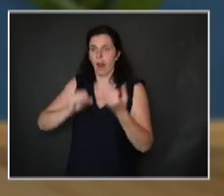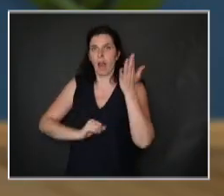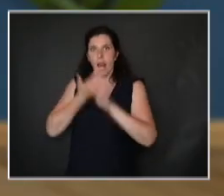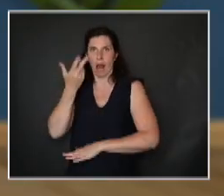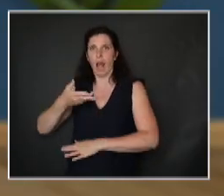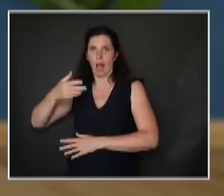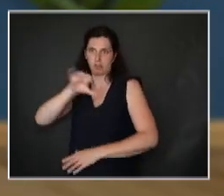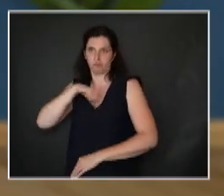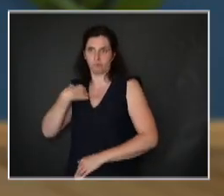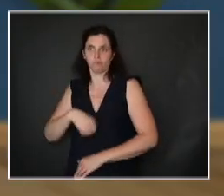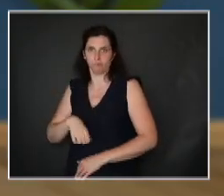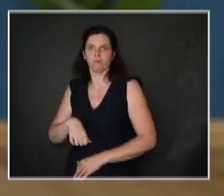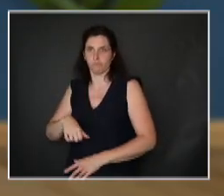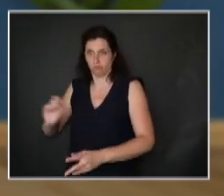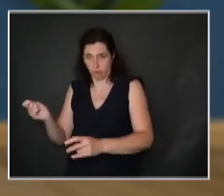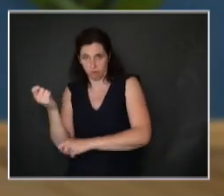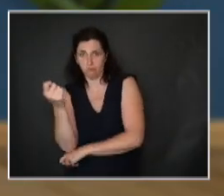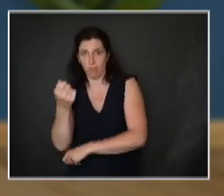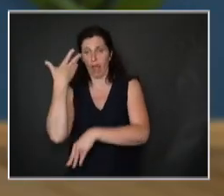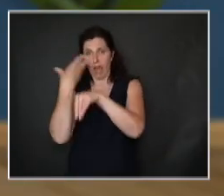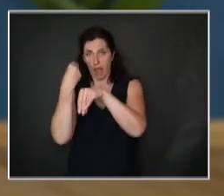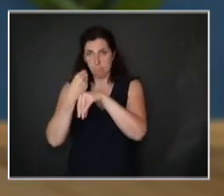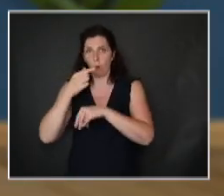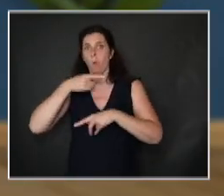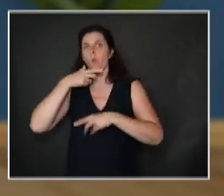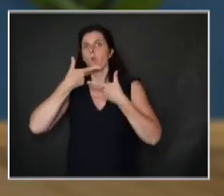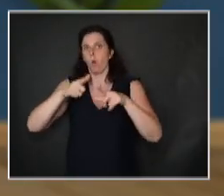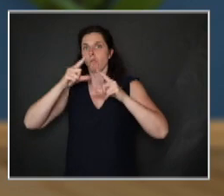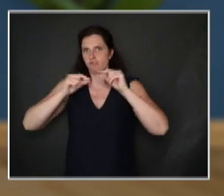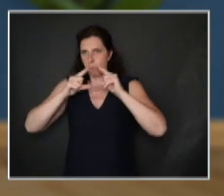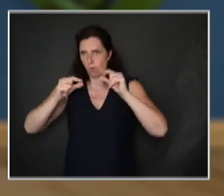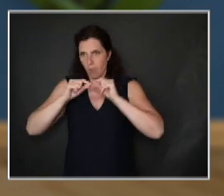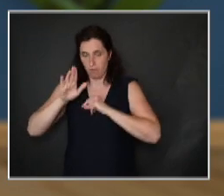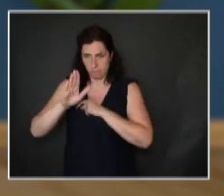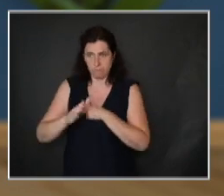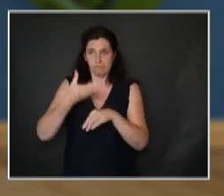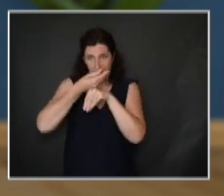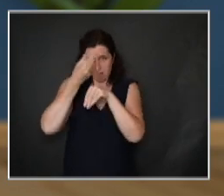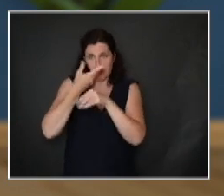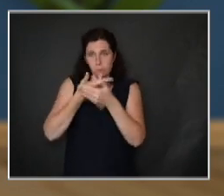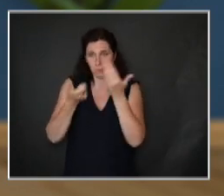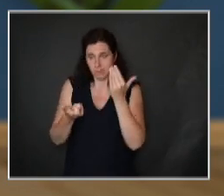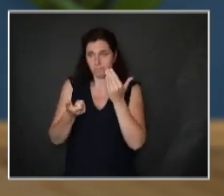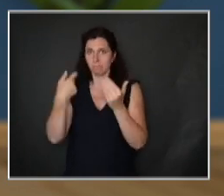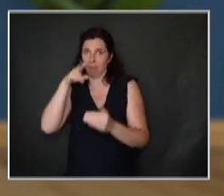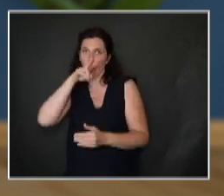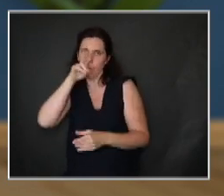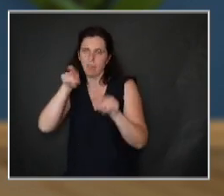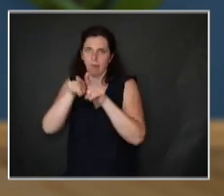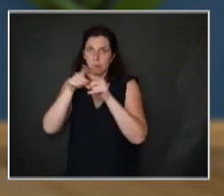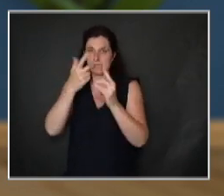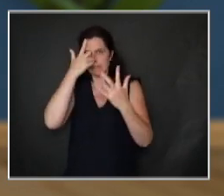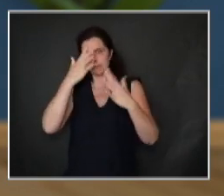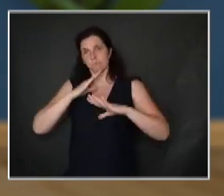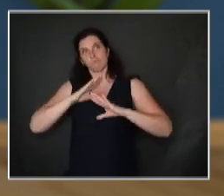qu'il pratique, apprend le japonais. Mais son arme le plus redoutable reste l'humour et l'humilité,